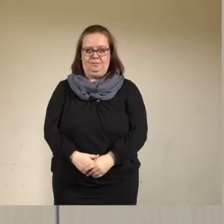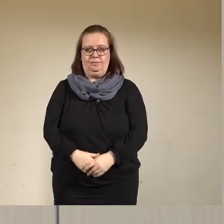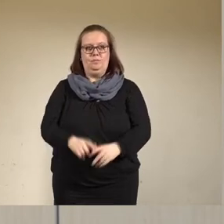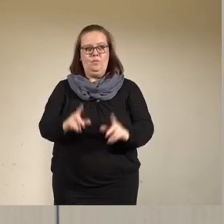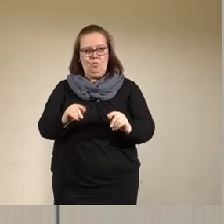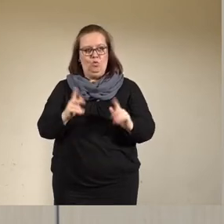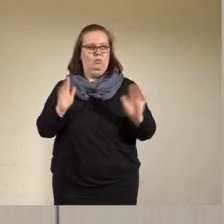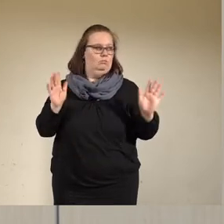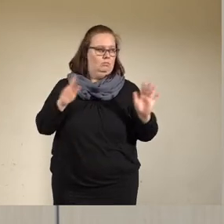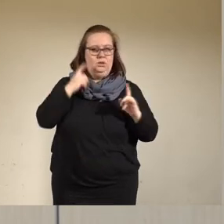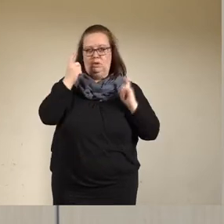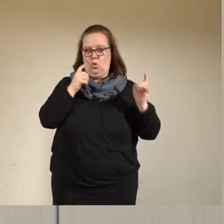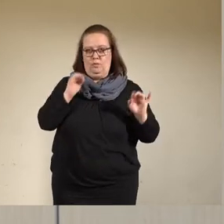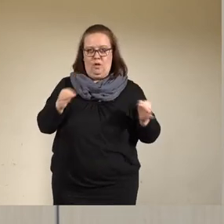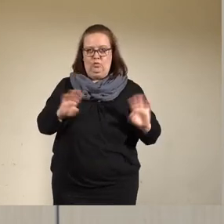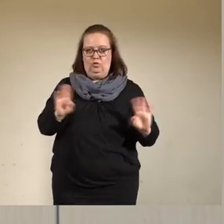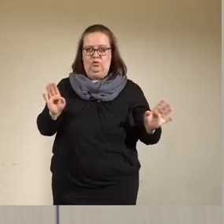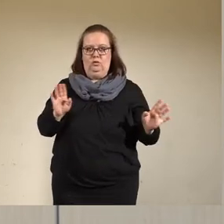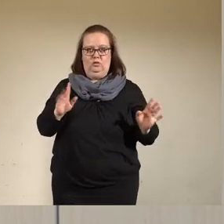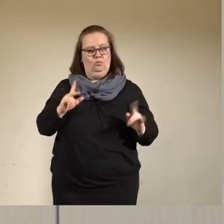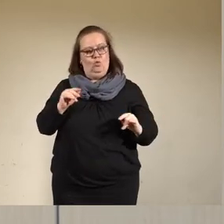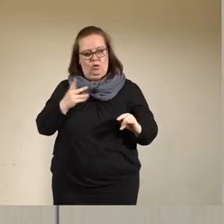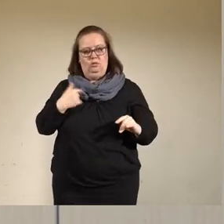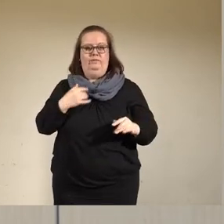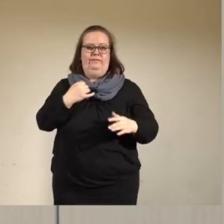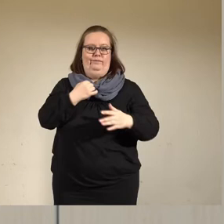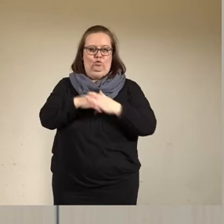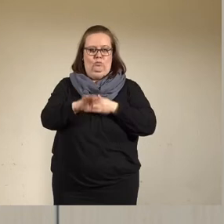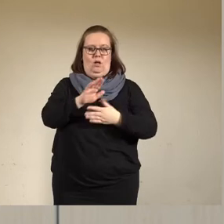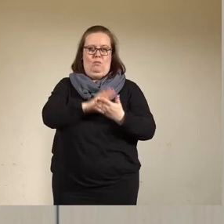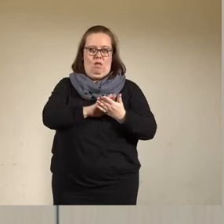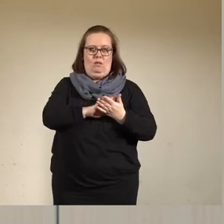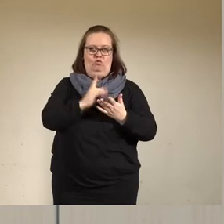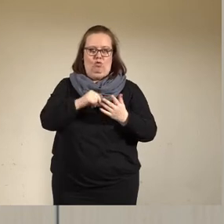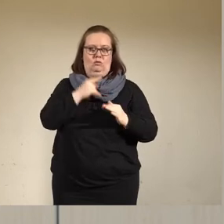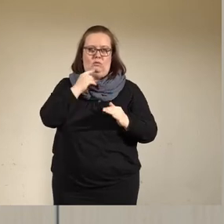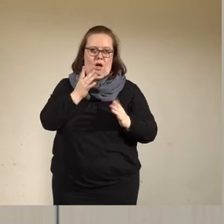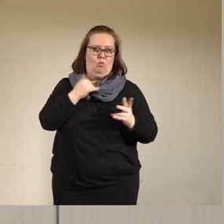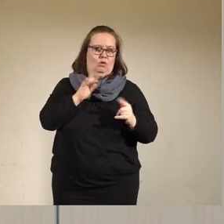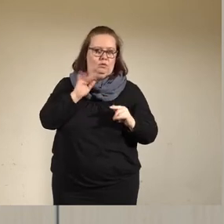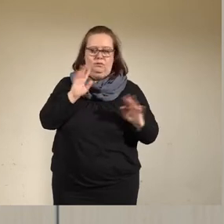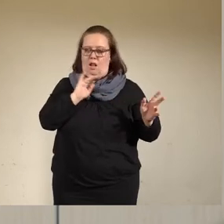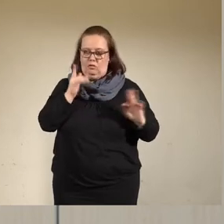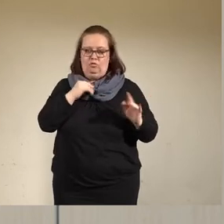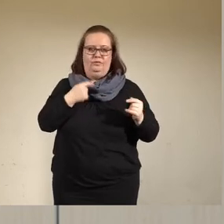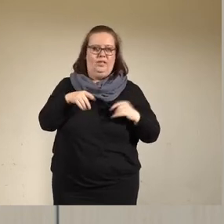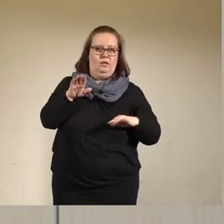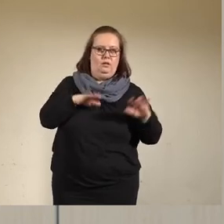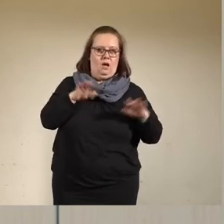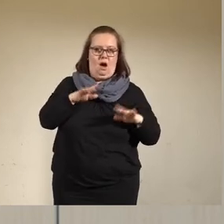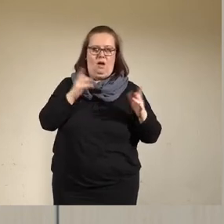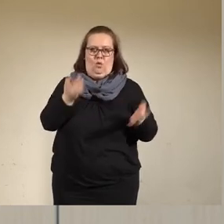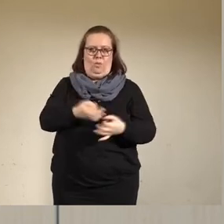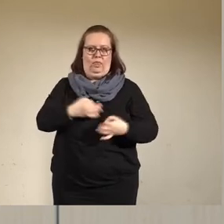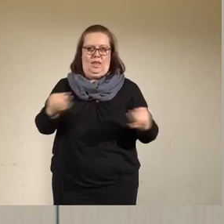Also Entwarnung, denke ich, an dieser Front. Ein bisschen Schattenboxen und Theater